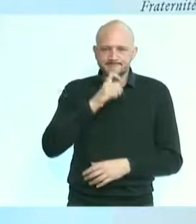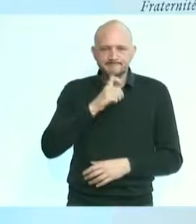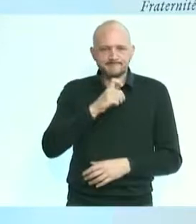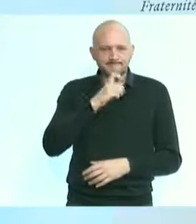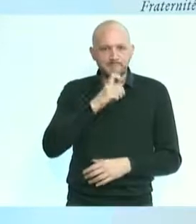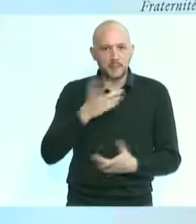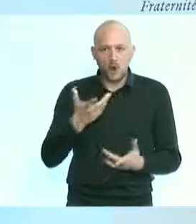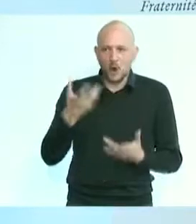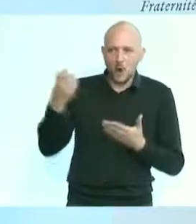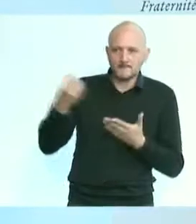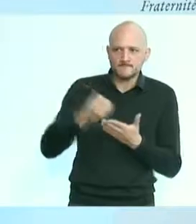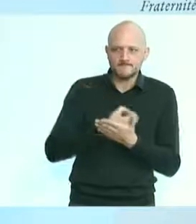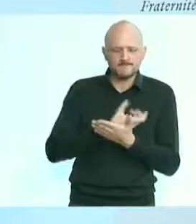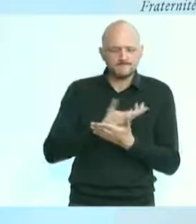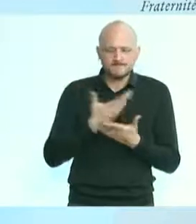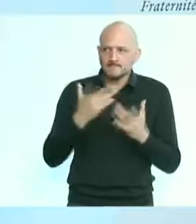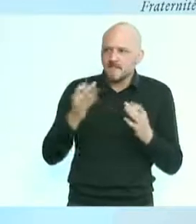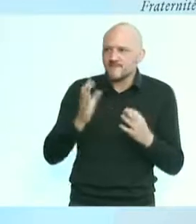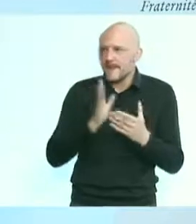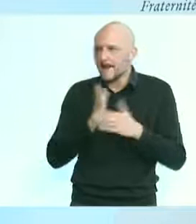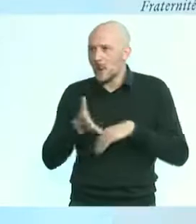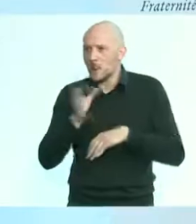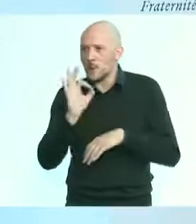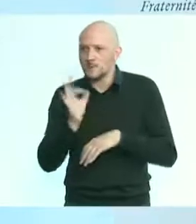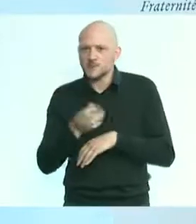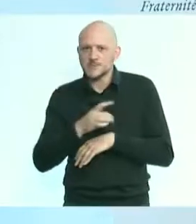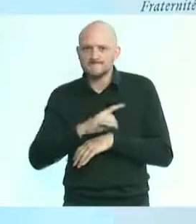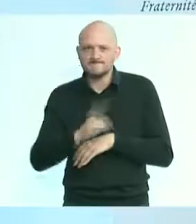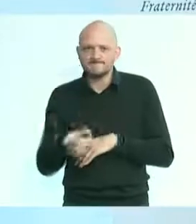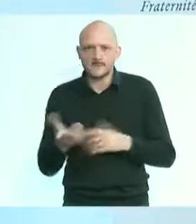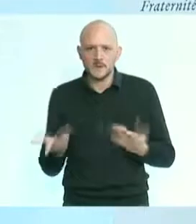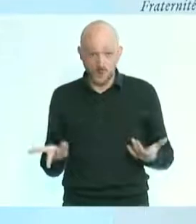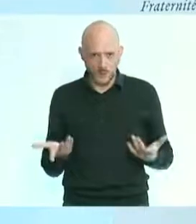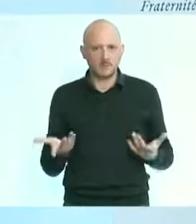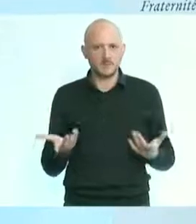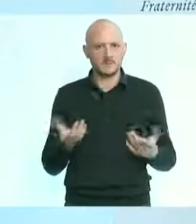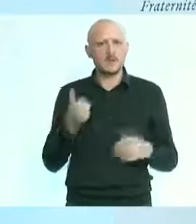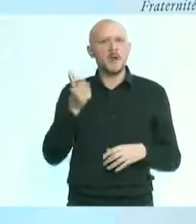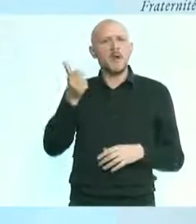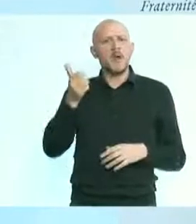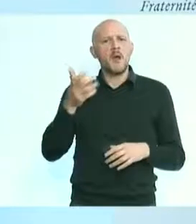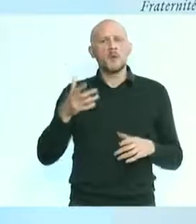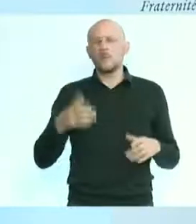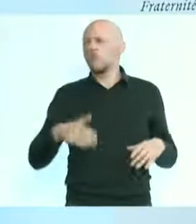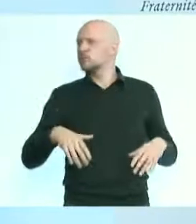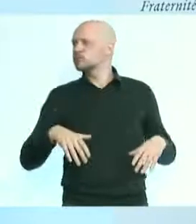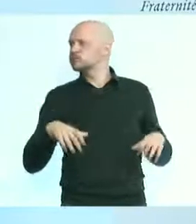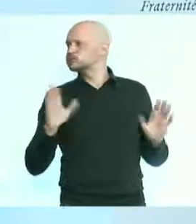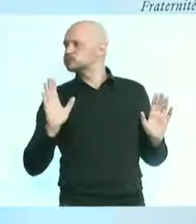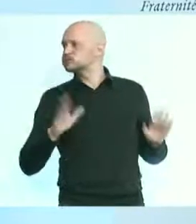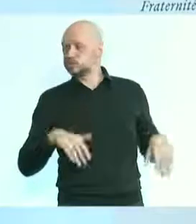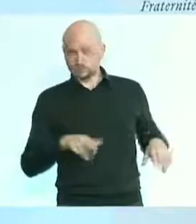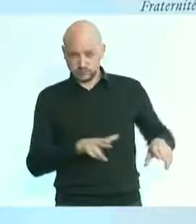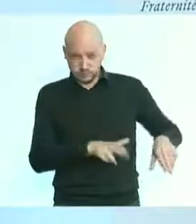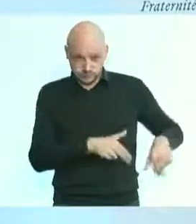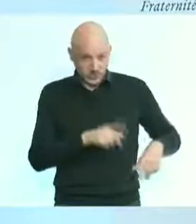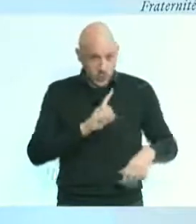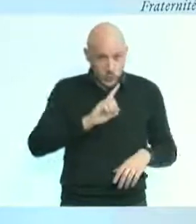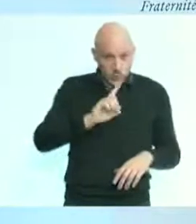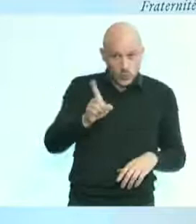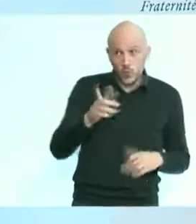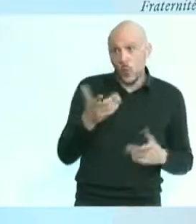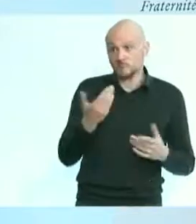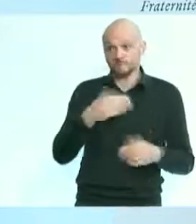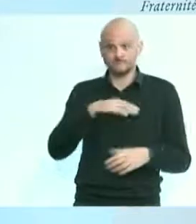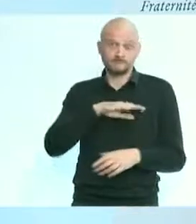sur la possibilité d'accéder à leur commerce. C'est pas qu'elles n'ont pas fait des travaux travaux ou qu'elles n'ont pas organisé l'accessibilité de leur commerce.